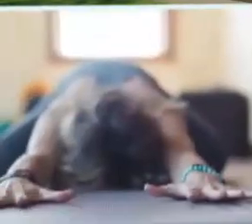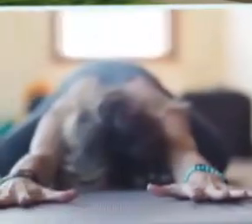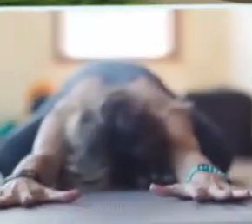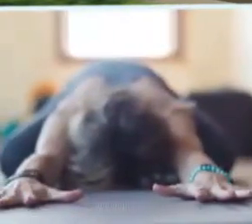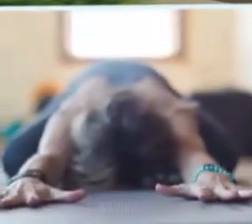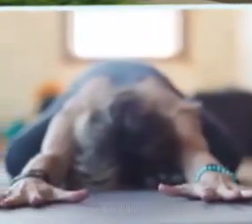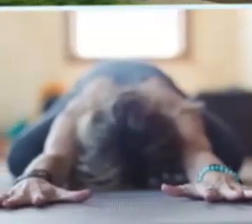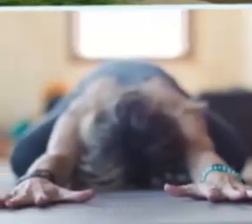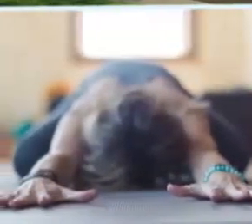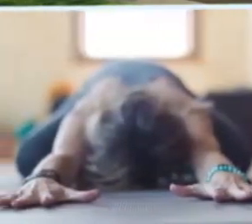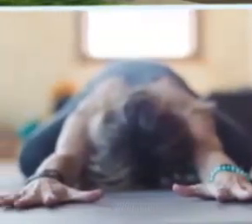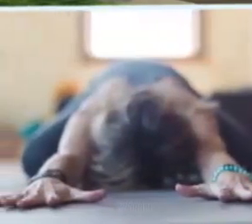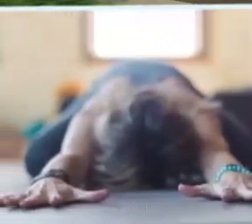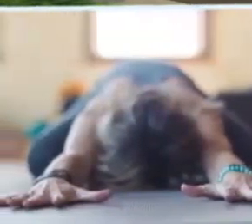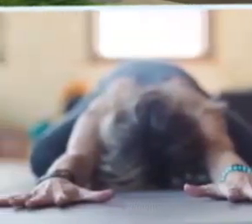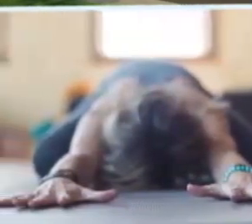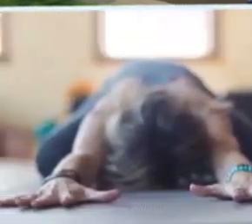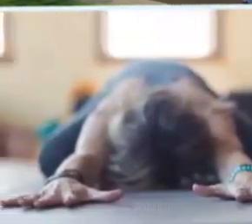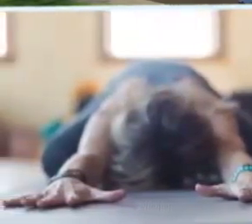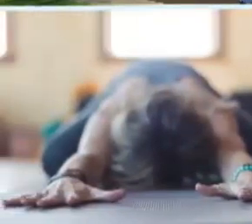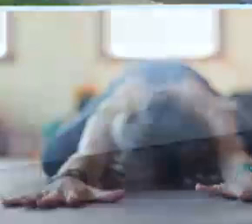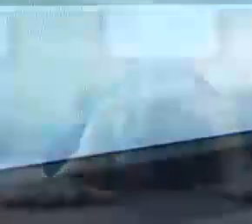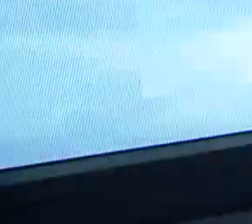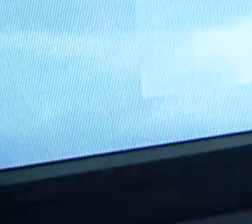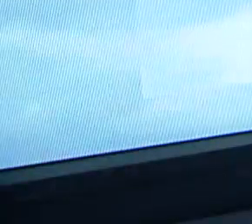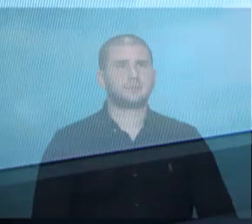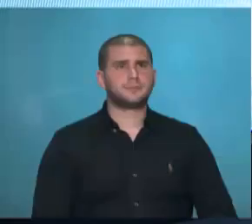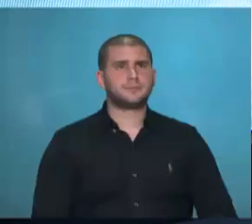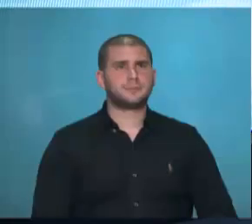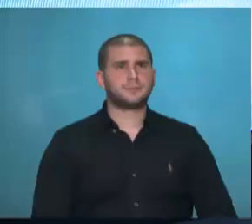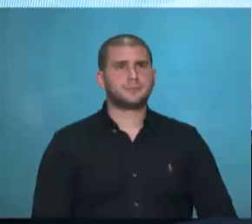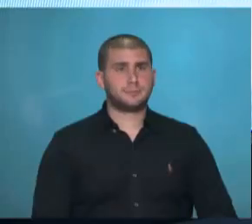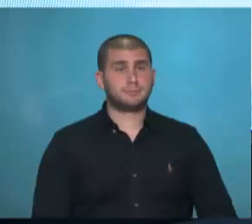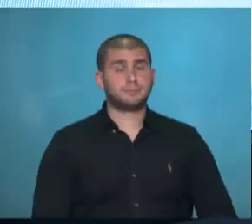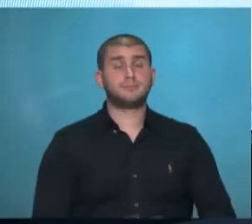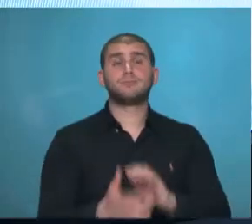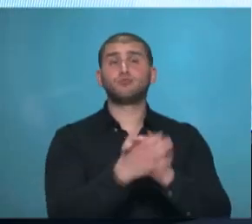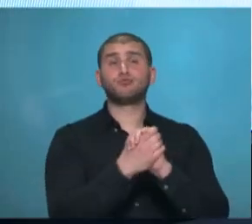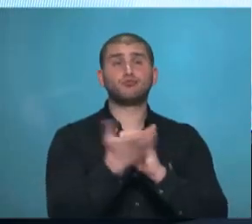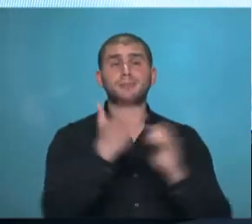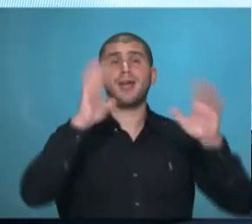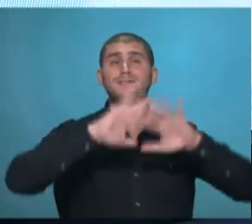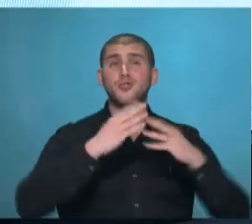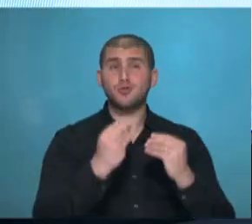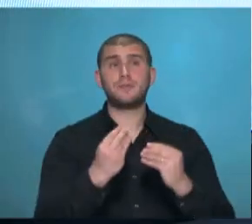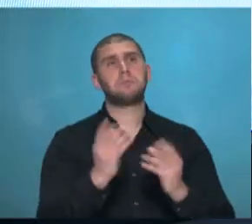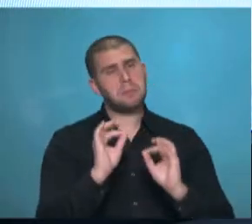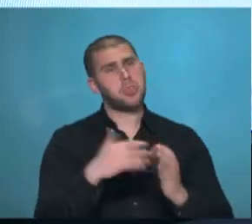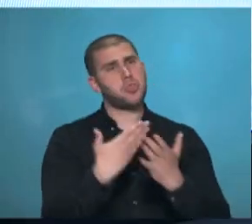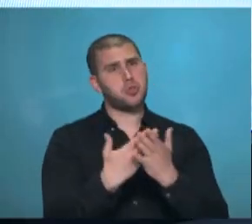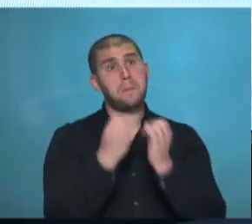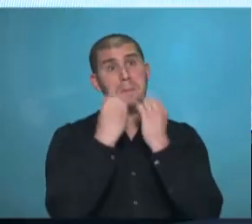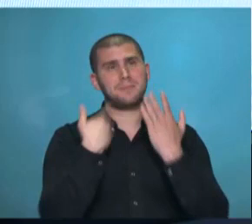בפתח תקווה, להיות מחוברים למה שקורה. שלום לכם וערב טוב. תודו שזה מדהים שאנחנו